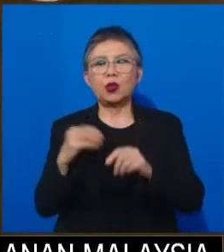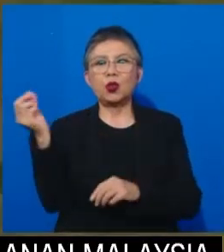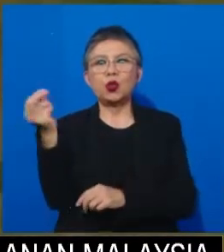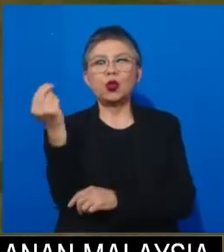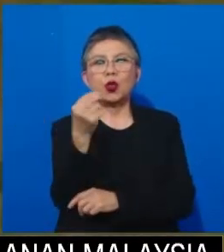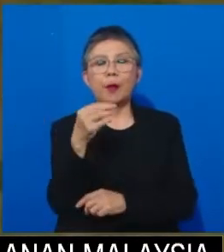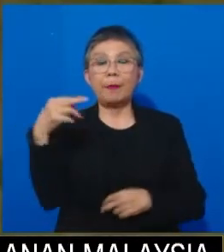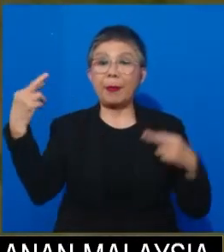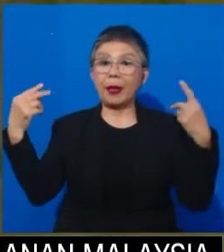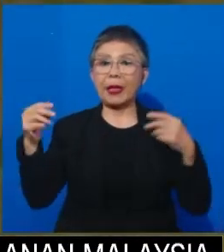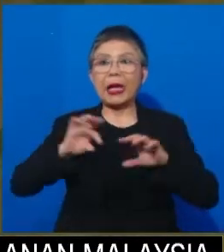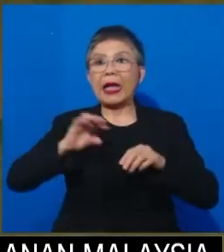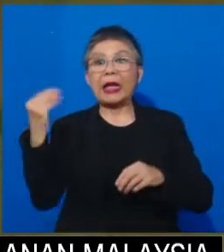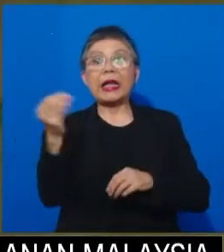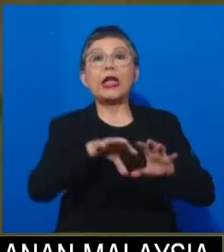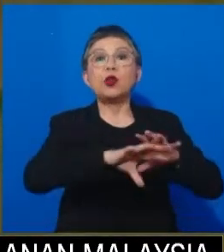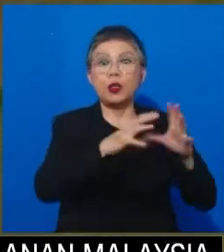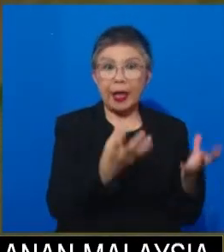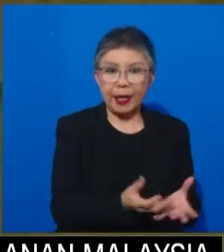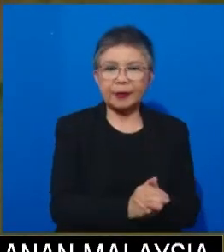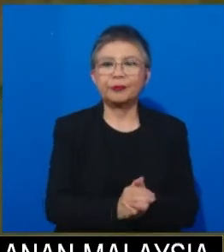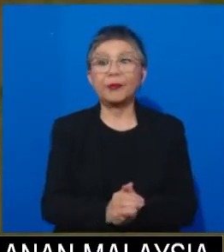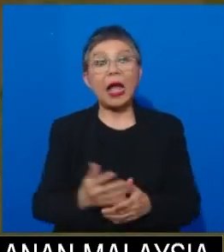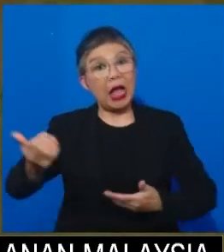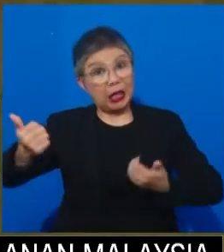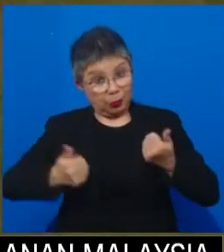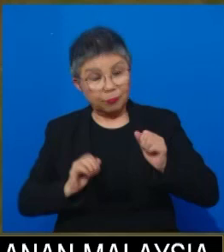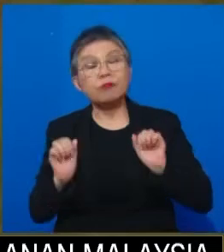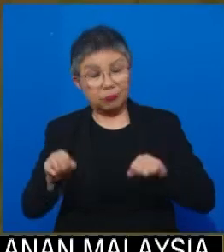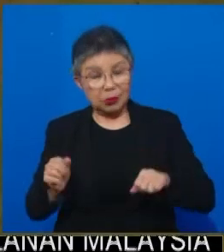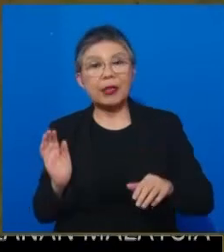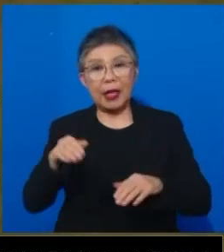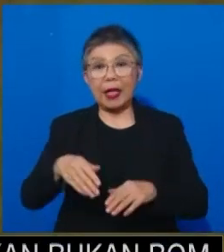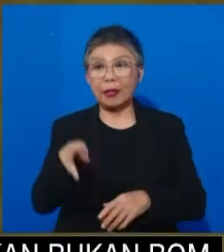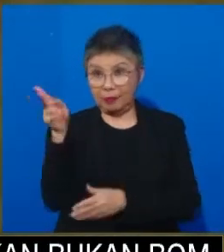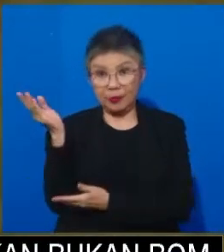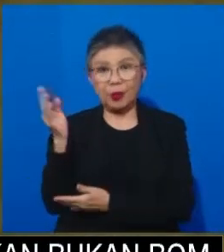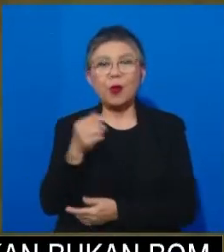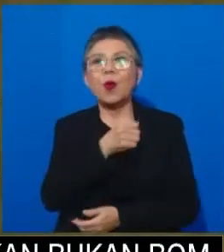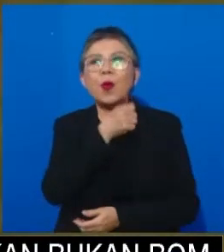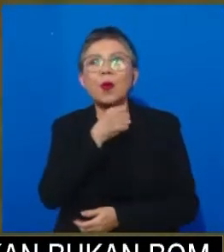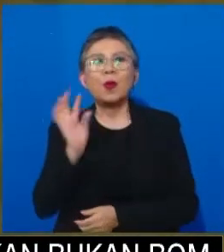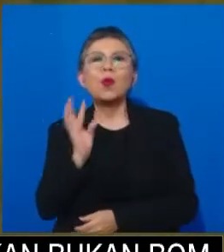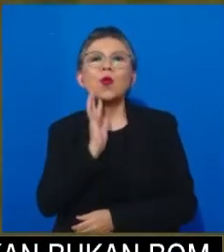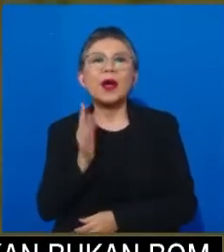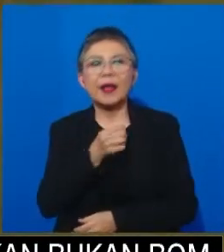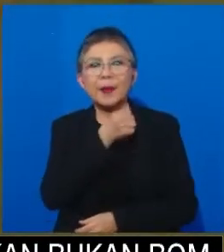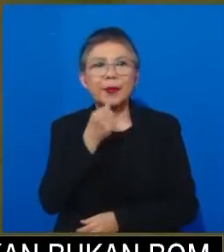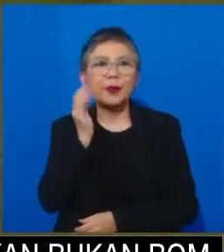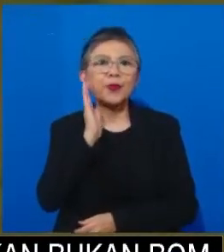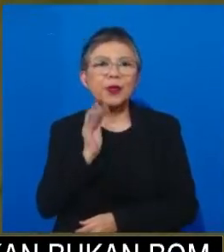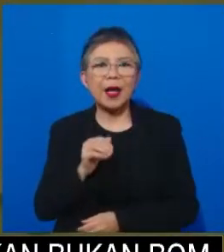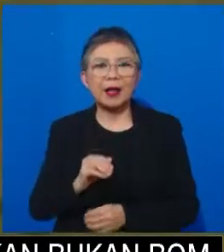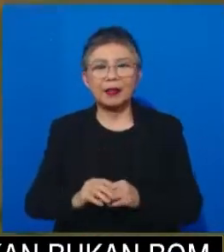pameran keliling dunia Donnelly. Pengunjung kini sudah bisa melihat karakter vinyl figure berwarna pink sepanjang 45 meter dan